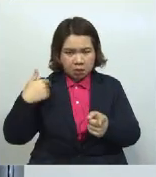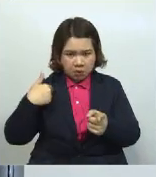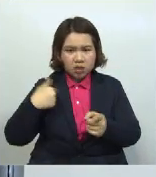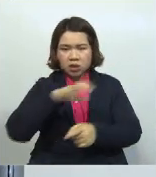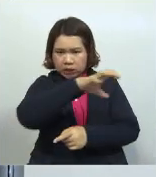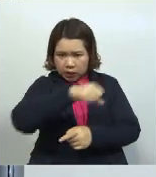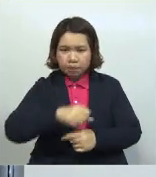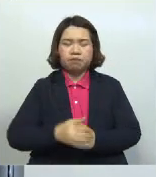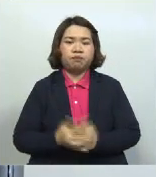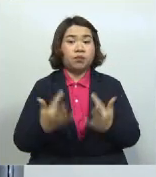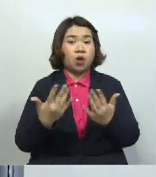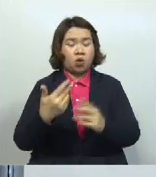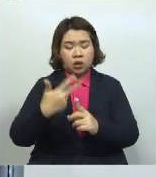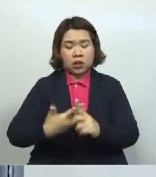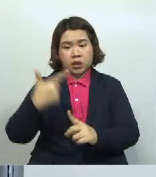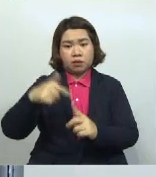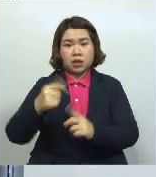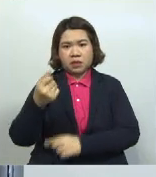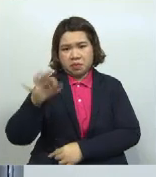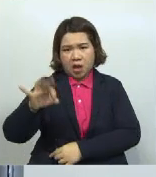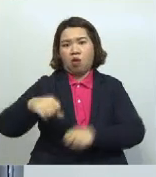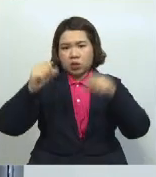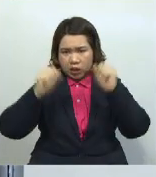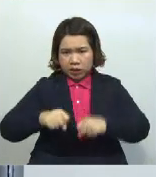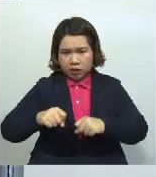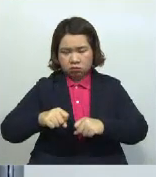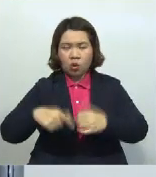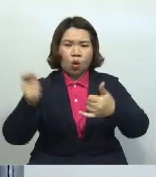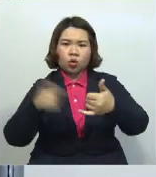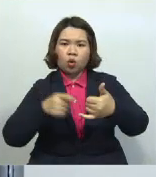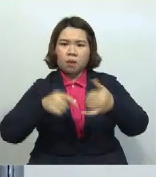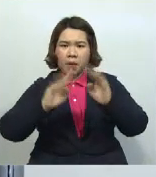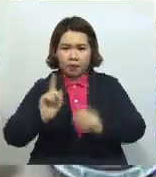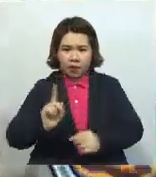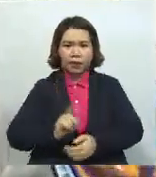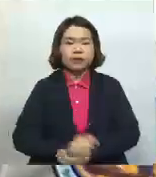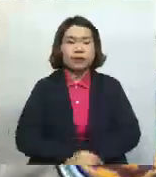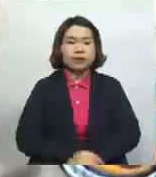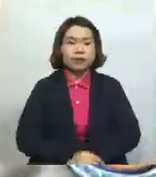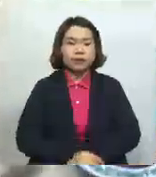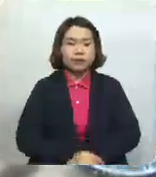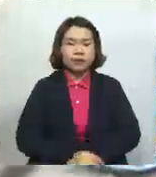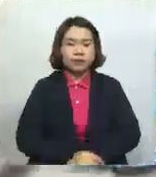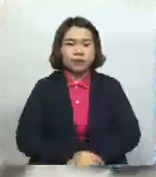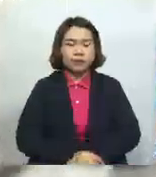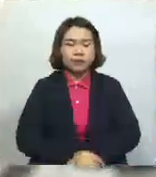เดี๋ยววันที่19ศาลตัดสินก็จะได้ทราบกันแล้วว่ามันจะโทษมันจะเป็นอย่างไร